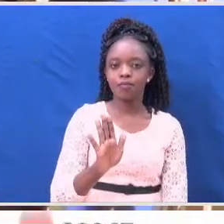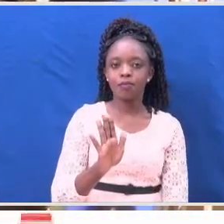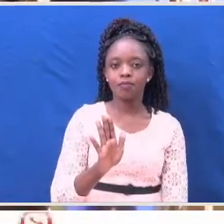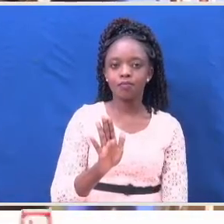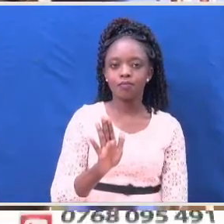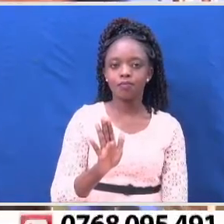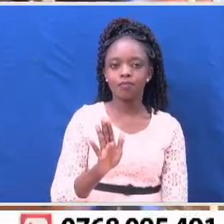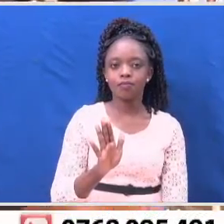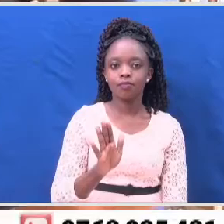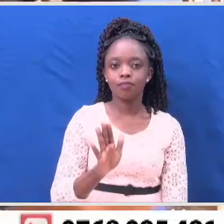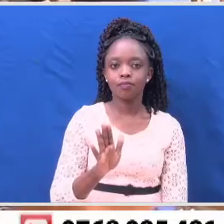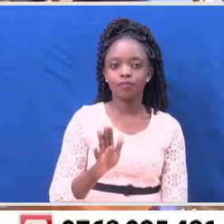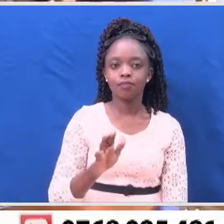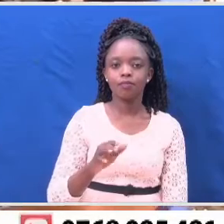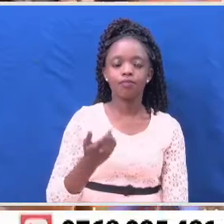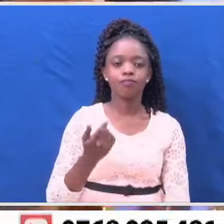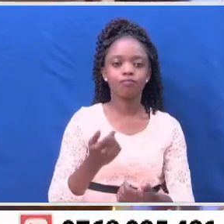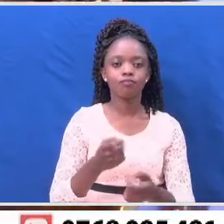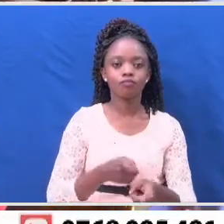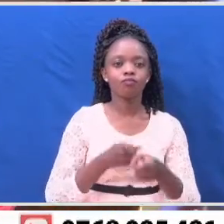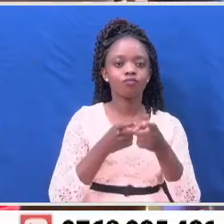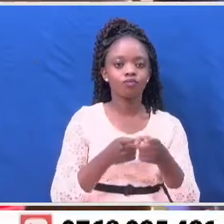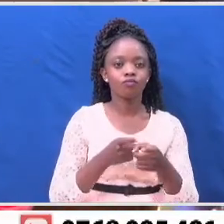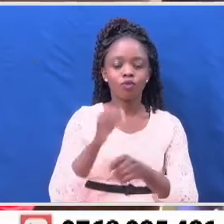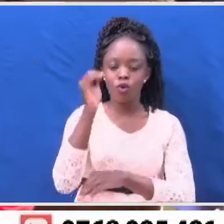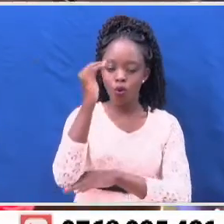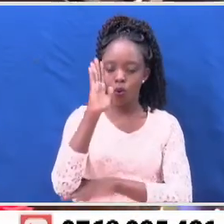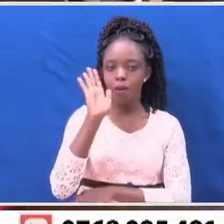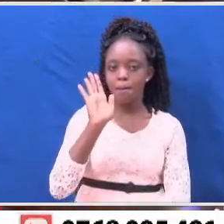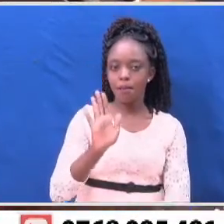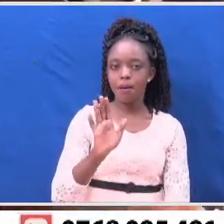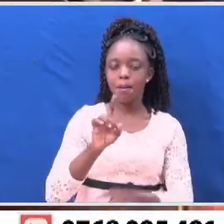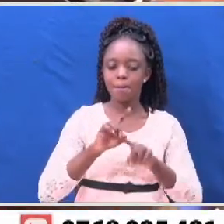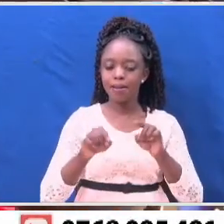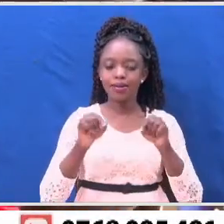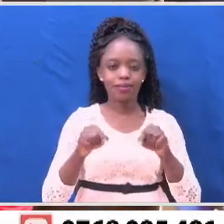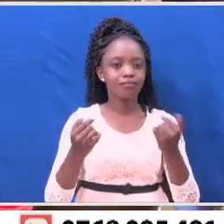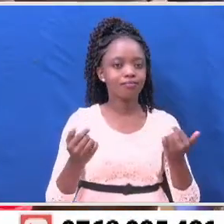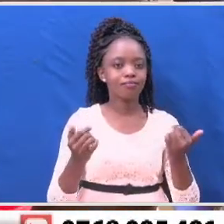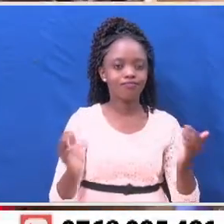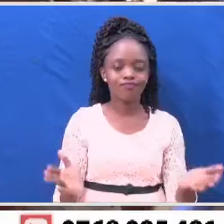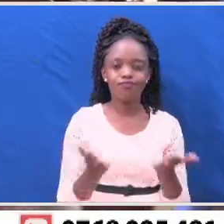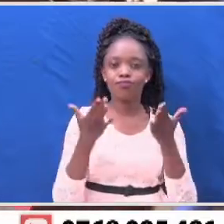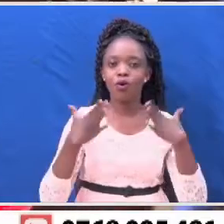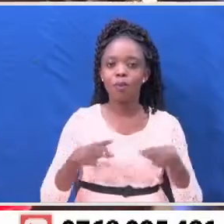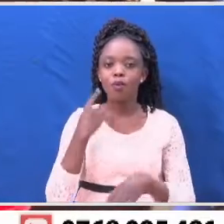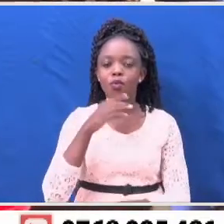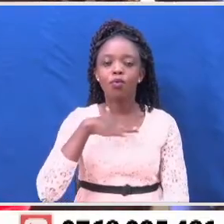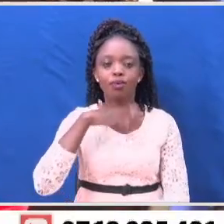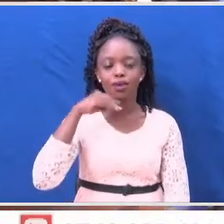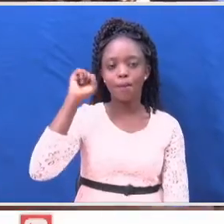kanisa tusimuulize swali yeye na Mungu wake? Lakini maneno ya kufufua watu ambao walikufa